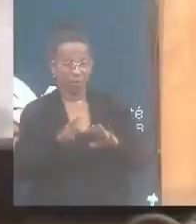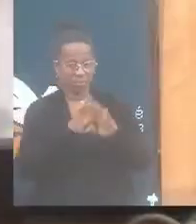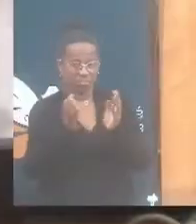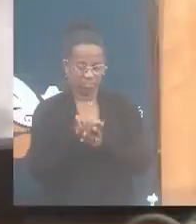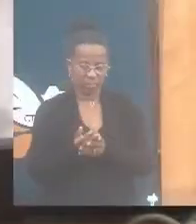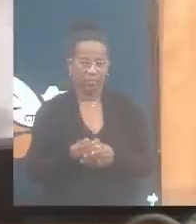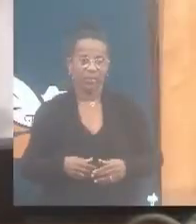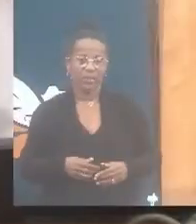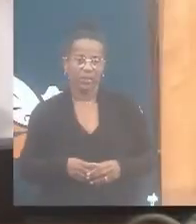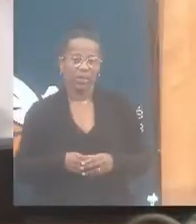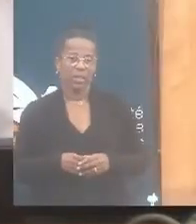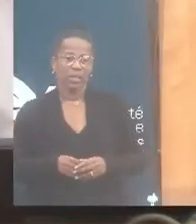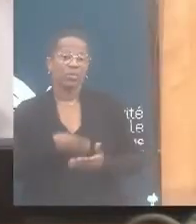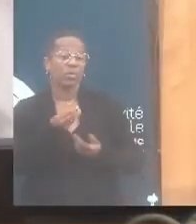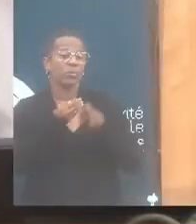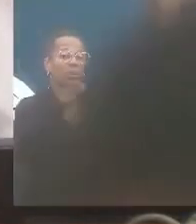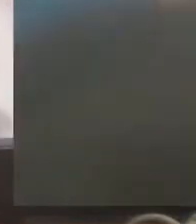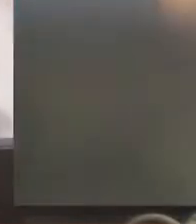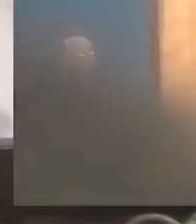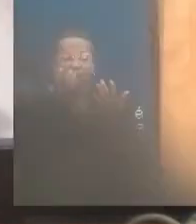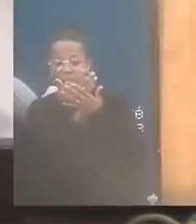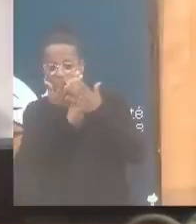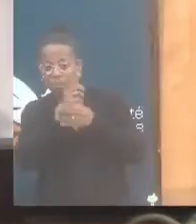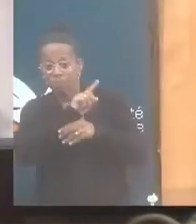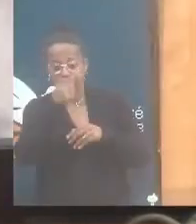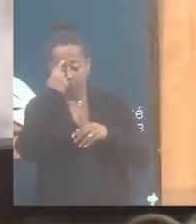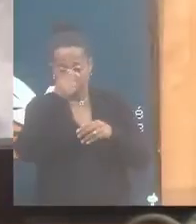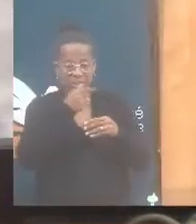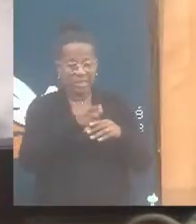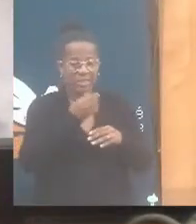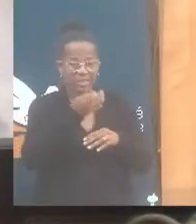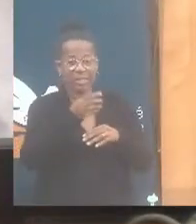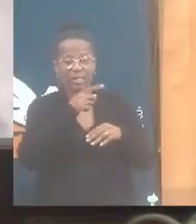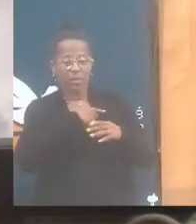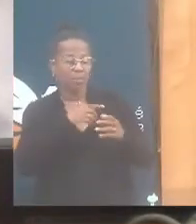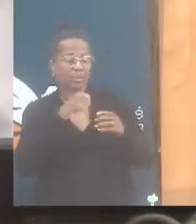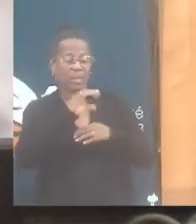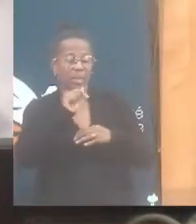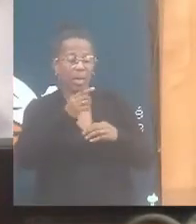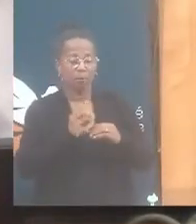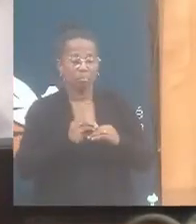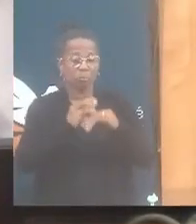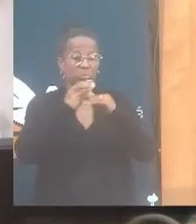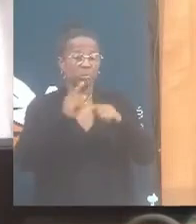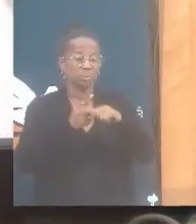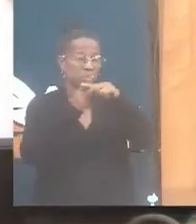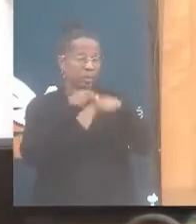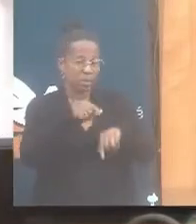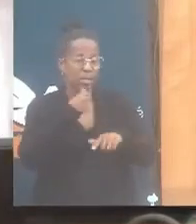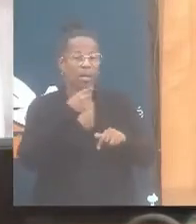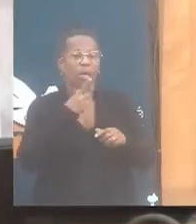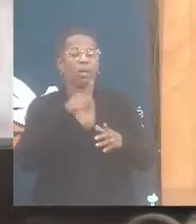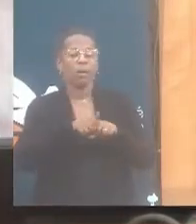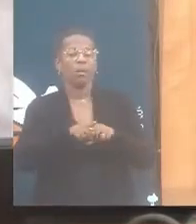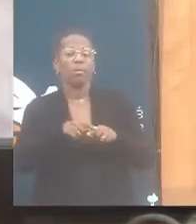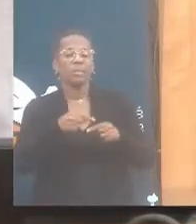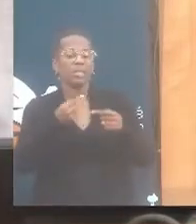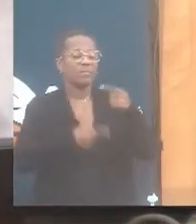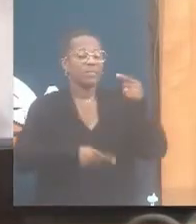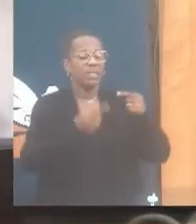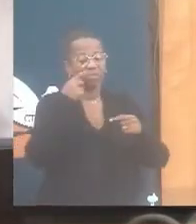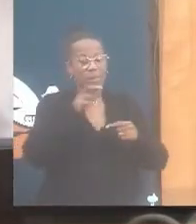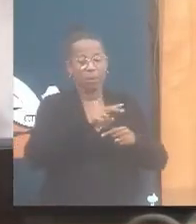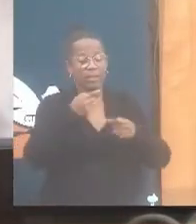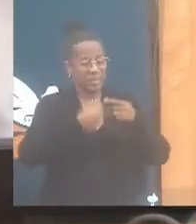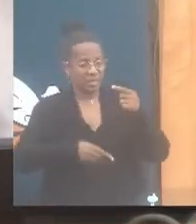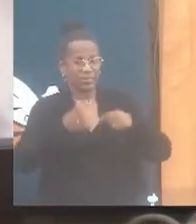Alors, ne troublez pas les gens en leur disant qu'ils sont excédentaires et que vous ne voyez pas le déficit. Le déficit est antérieur.